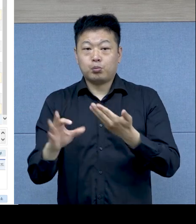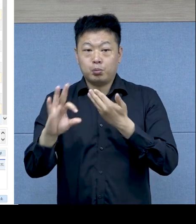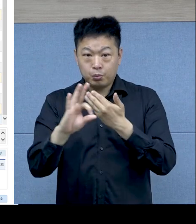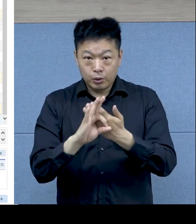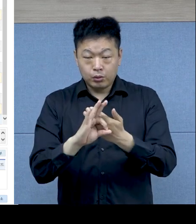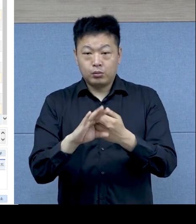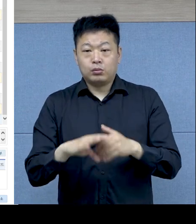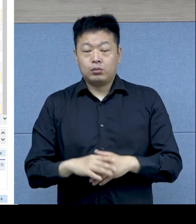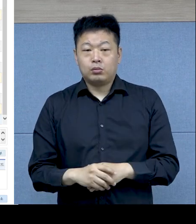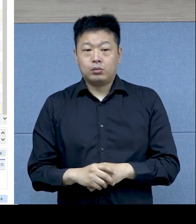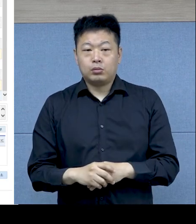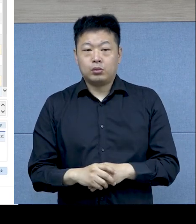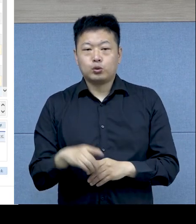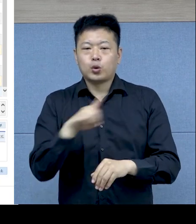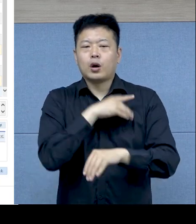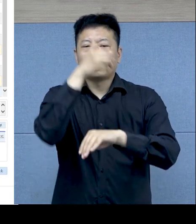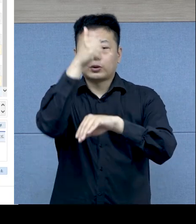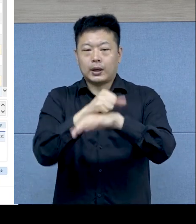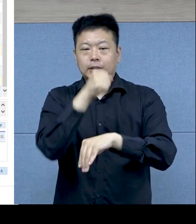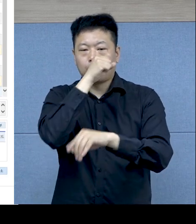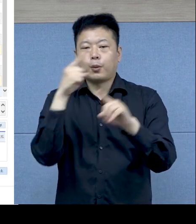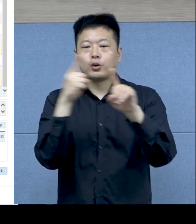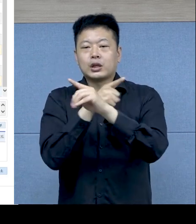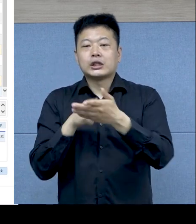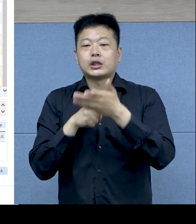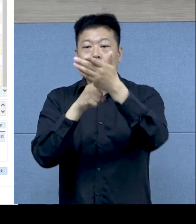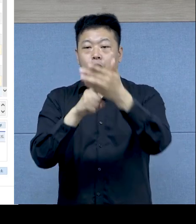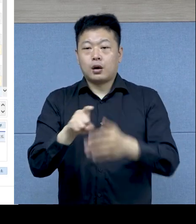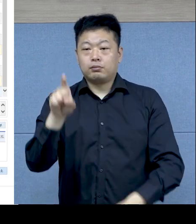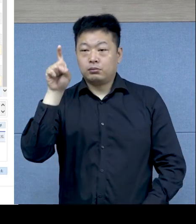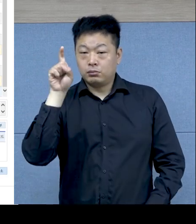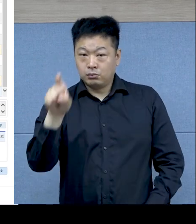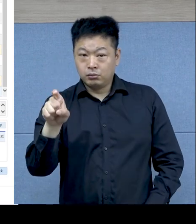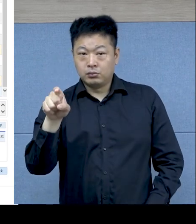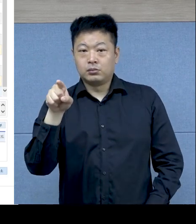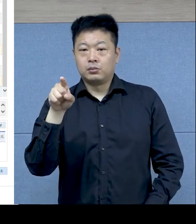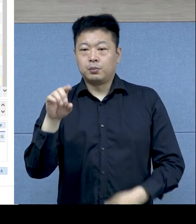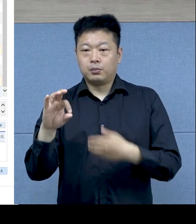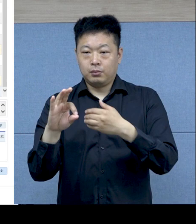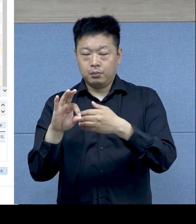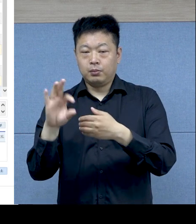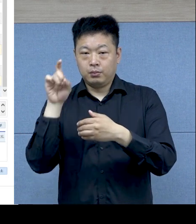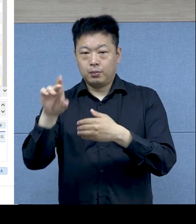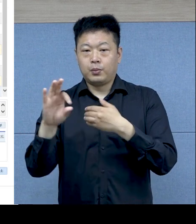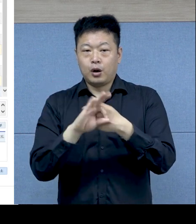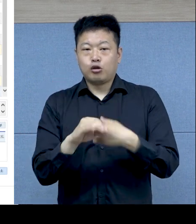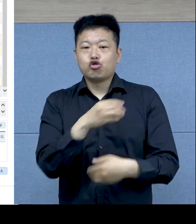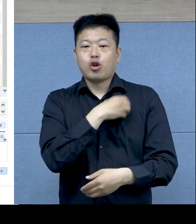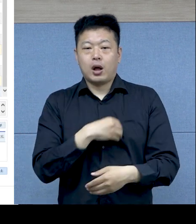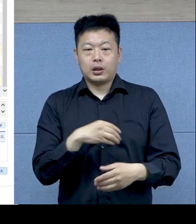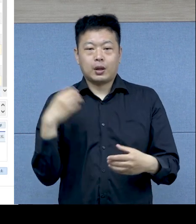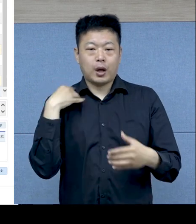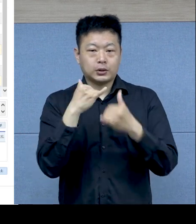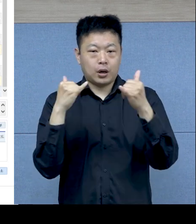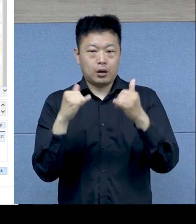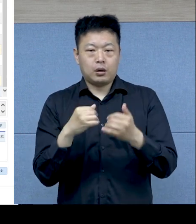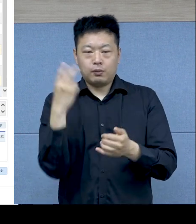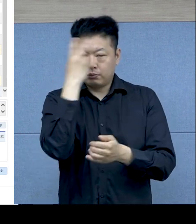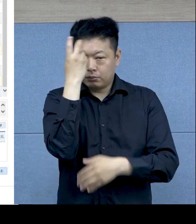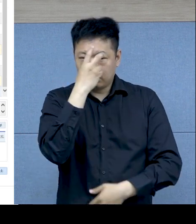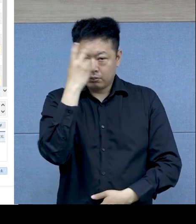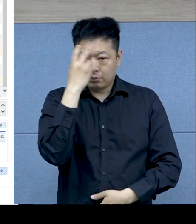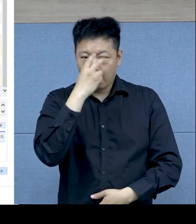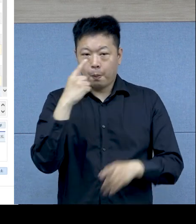그리고 예산 변경 신청을 눌러주시면 이제 최종적으로 예산 변경 신청이 완료되고요. 구청 담당자의